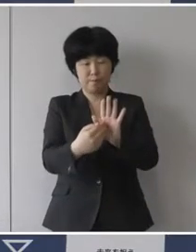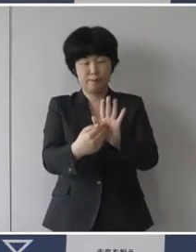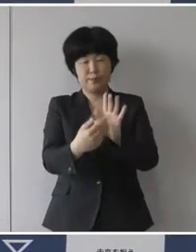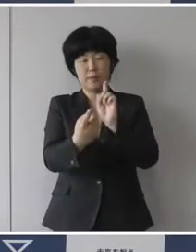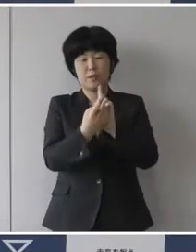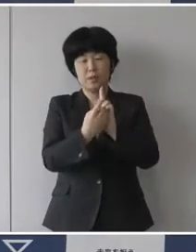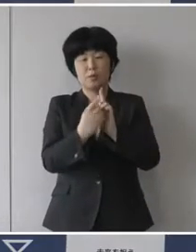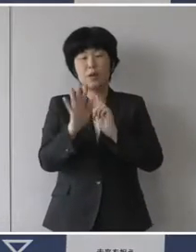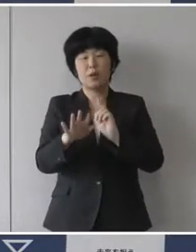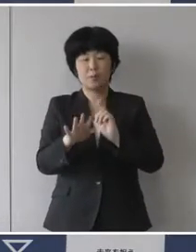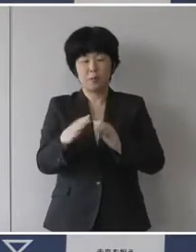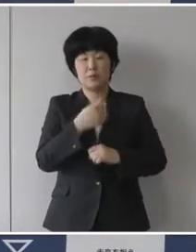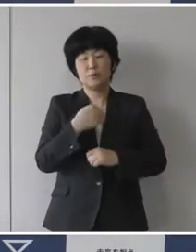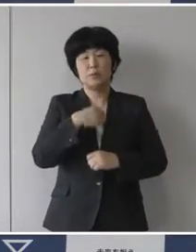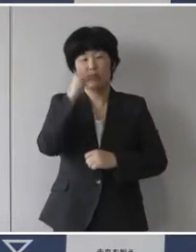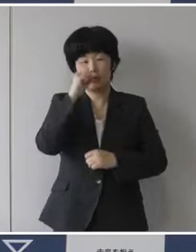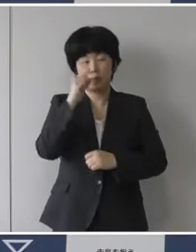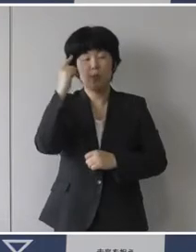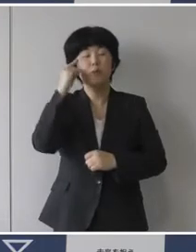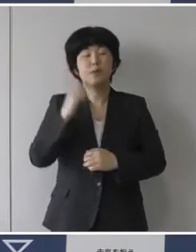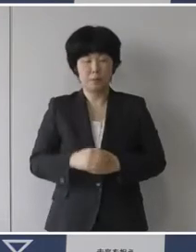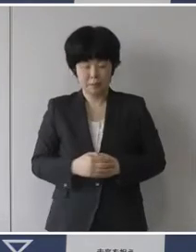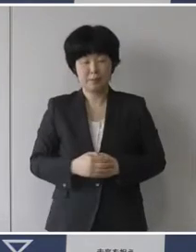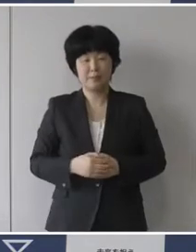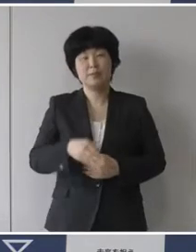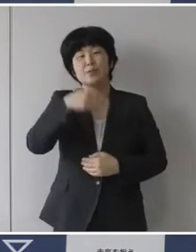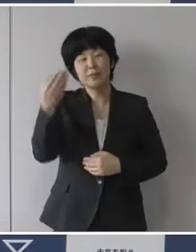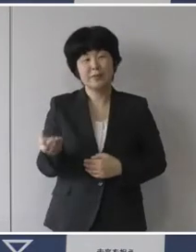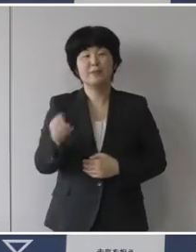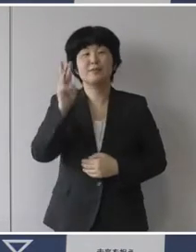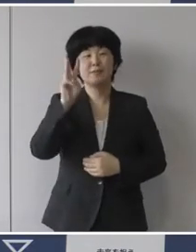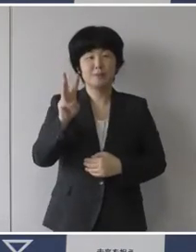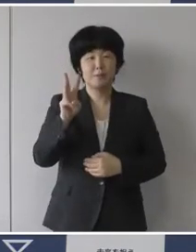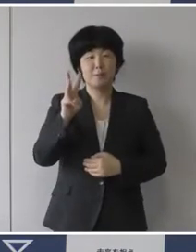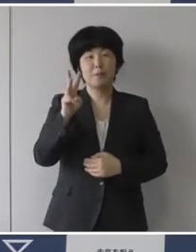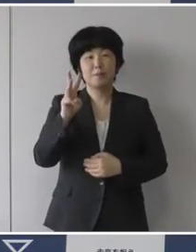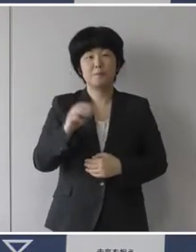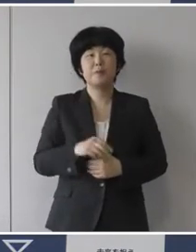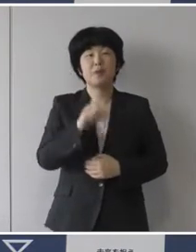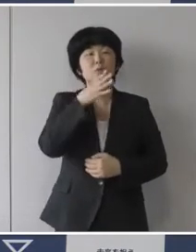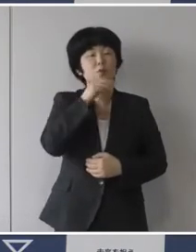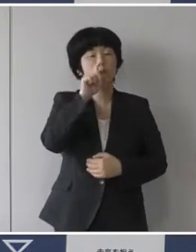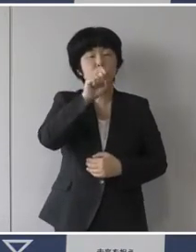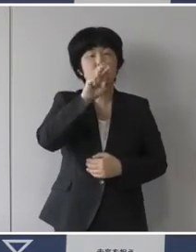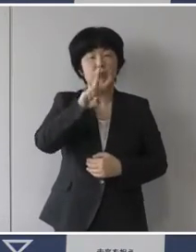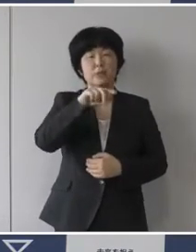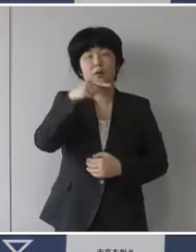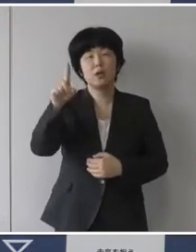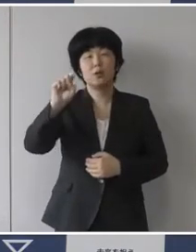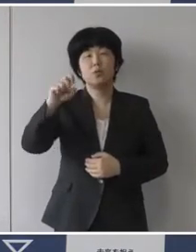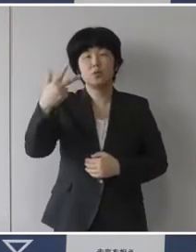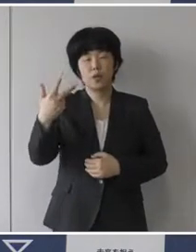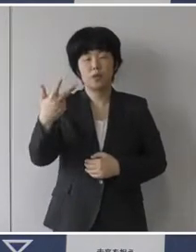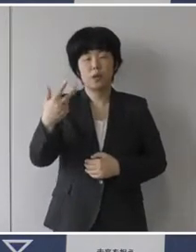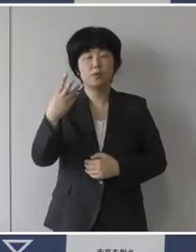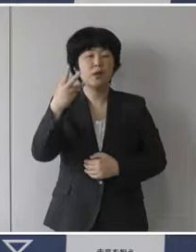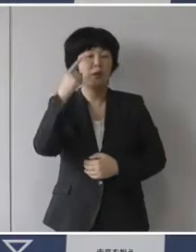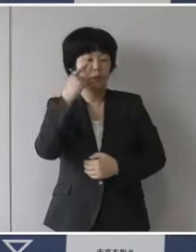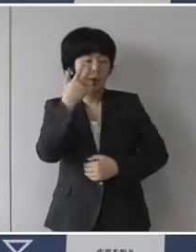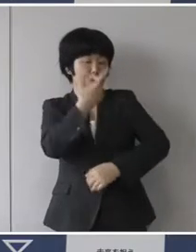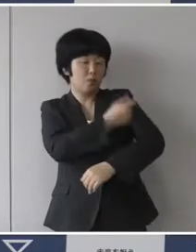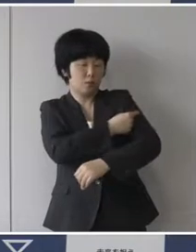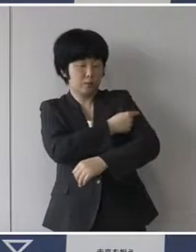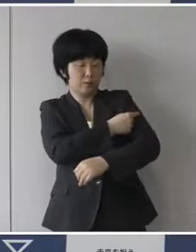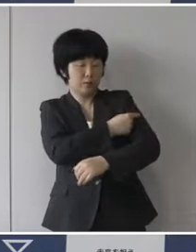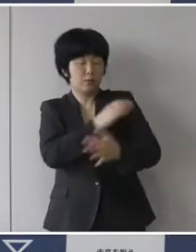いと思います。 続きまして、括弧3番、12歳から17歳の方の追加接種、各3回